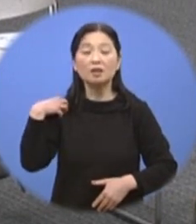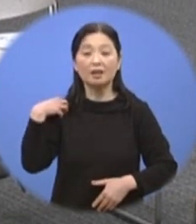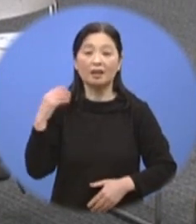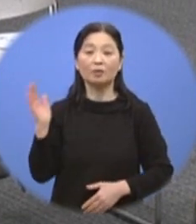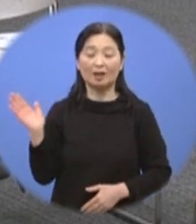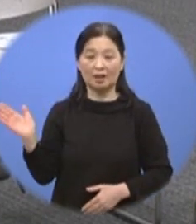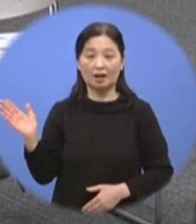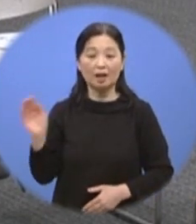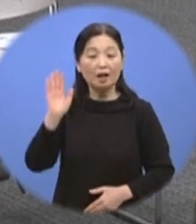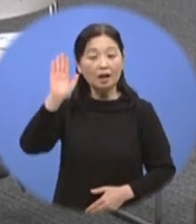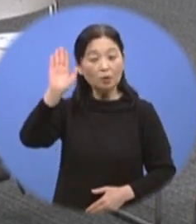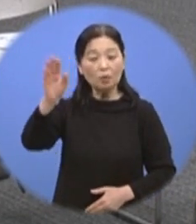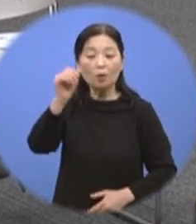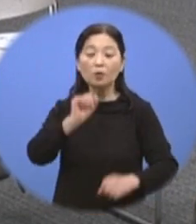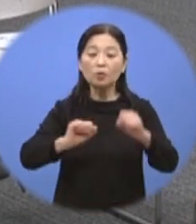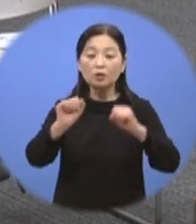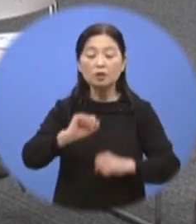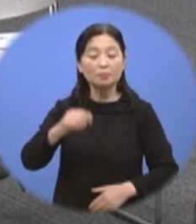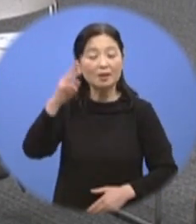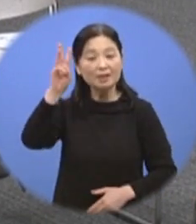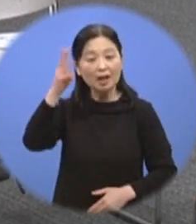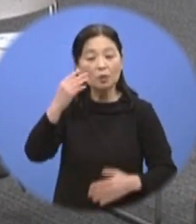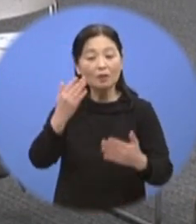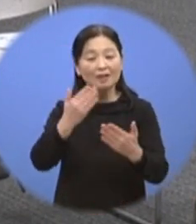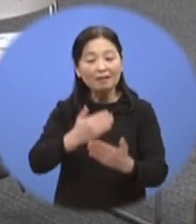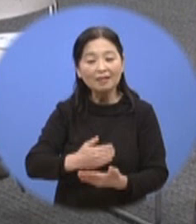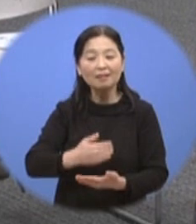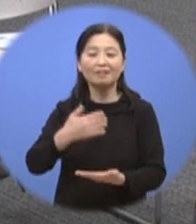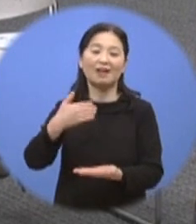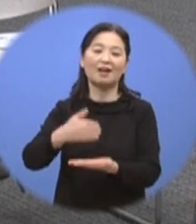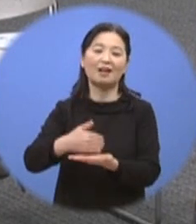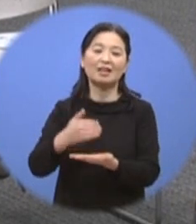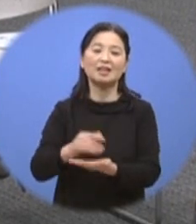取り組みの参考になったと話します。